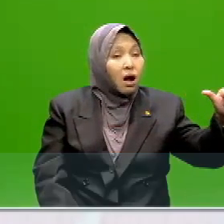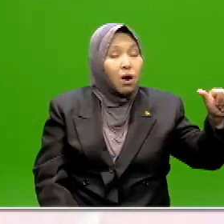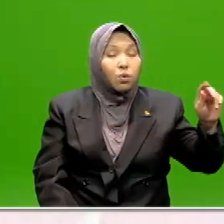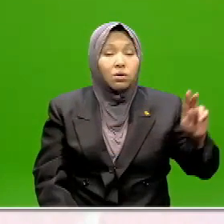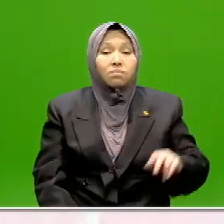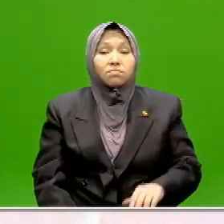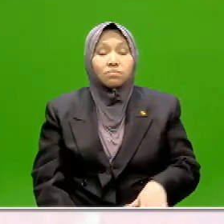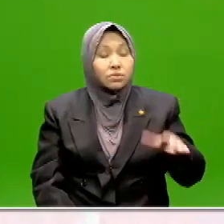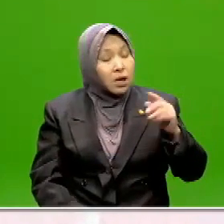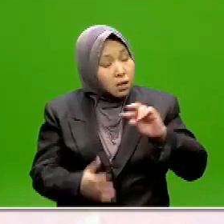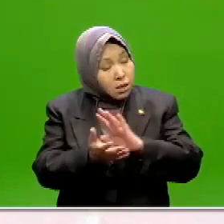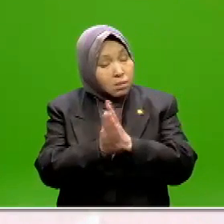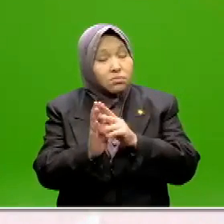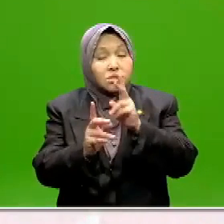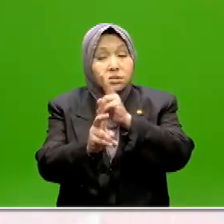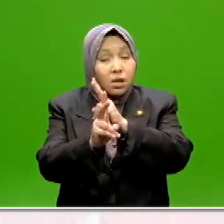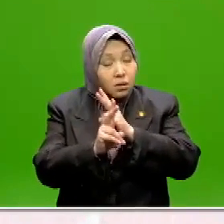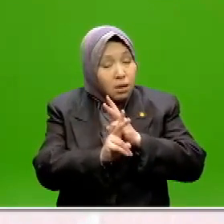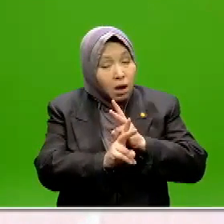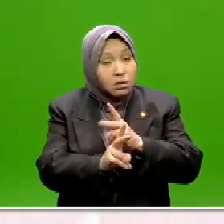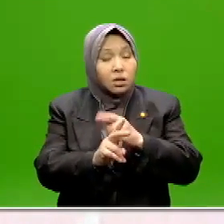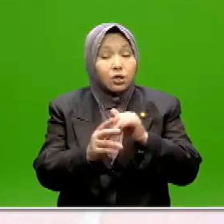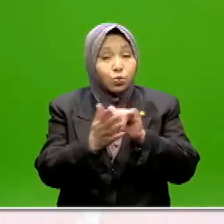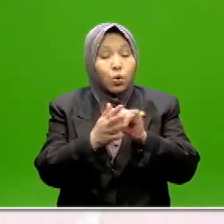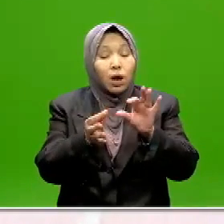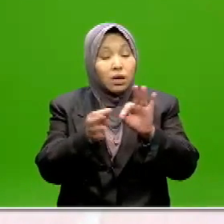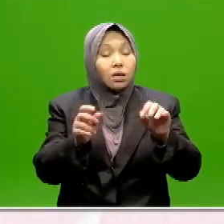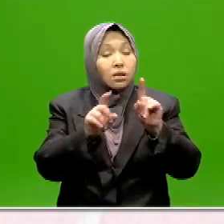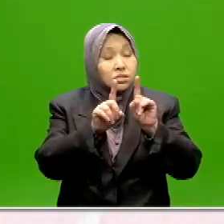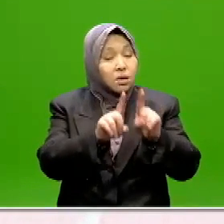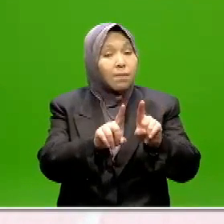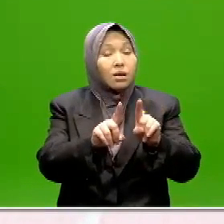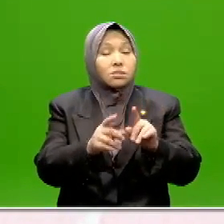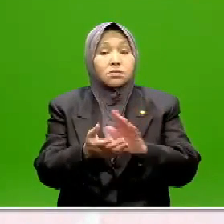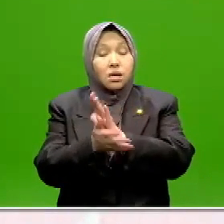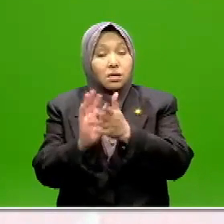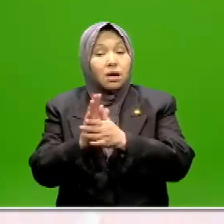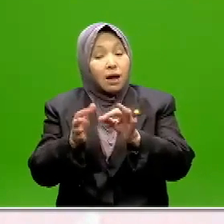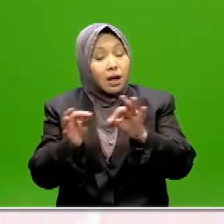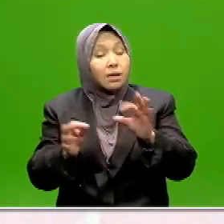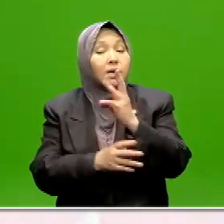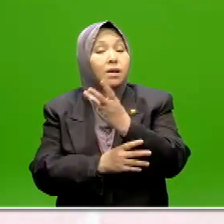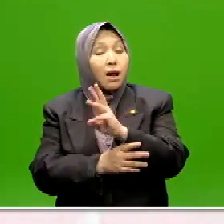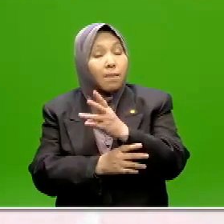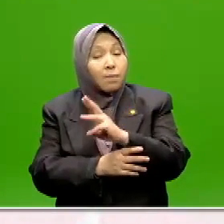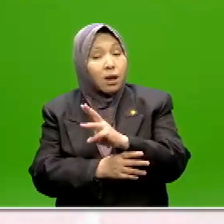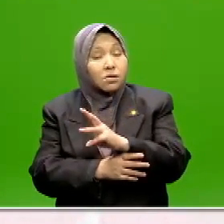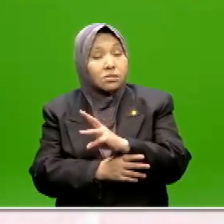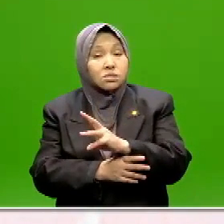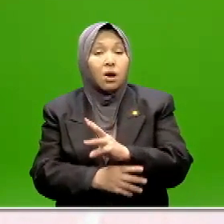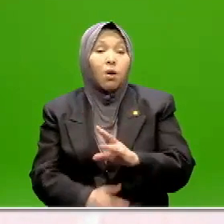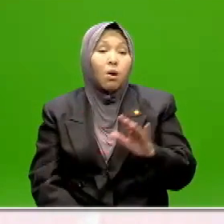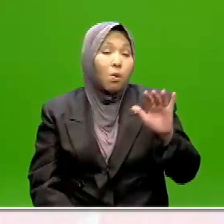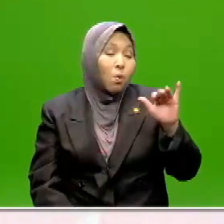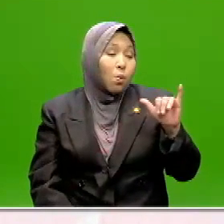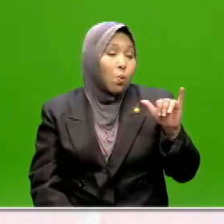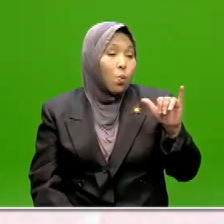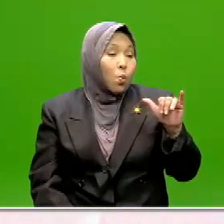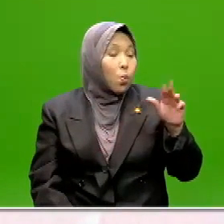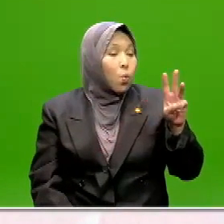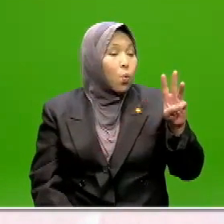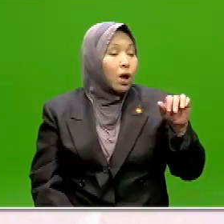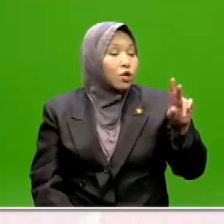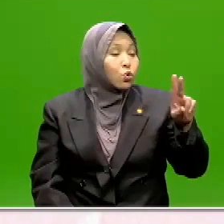jadi-jadian hati itu Ayahnya ke-11 mana kali ayat yang ke-16 Wahyu score